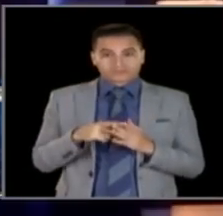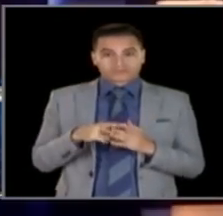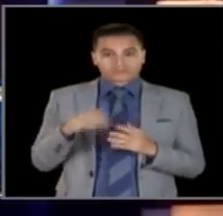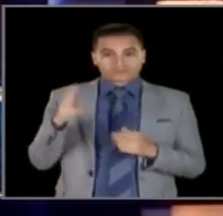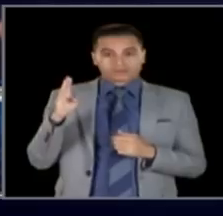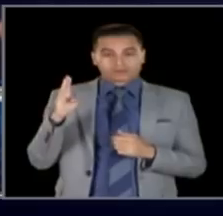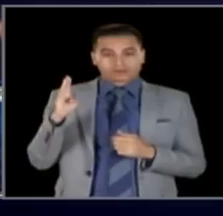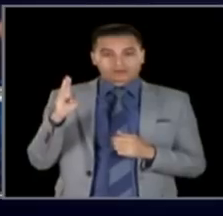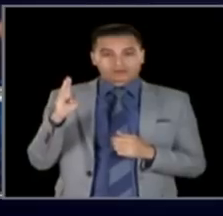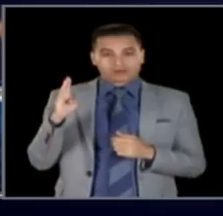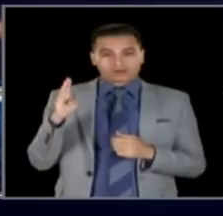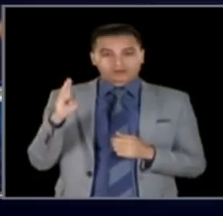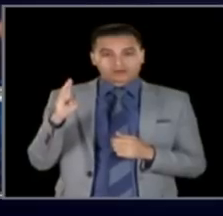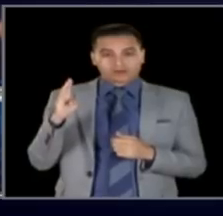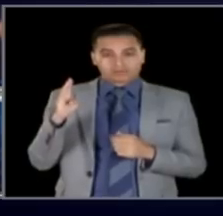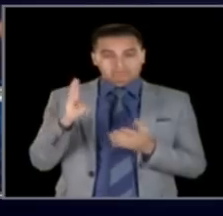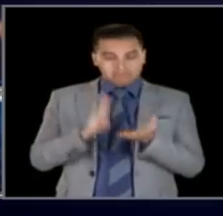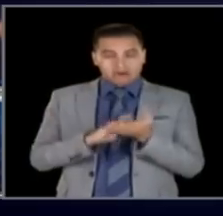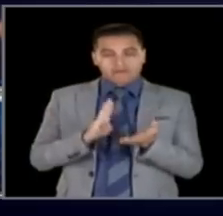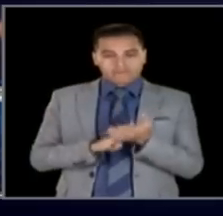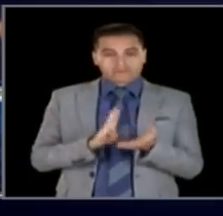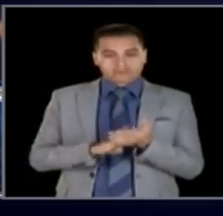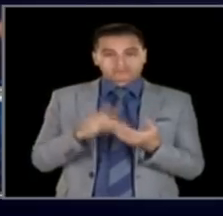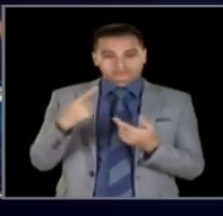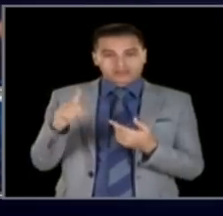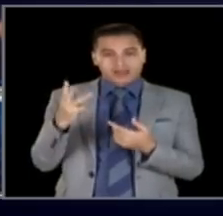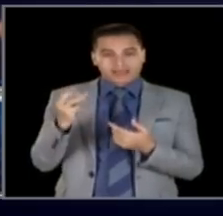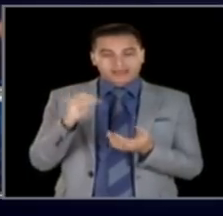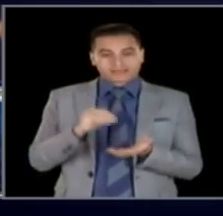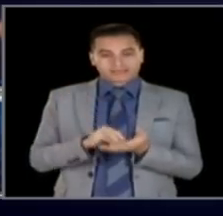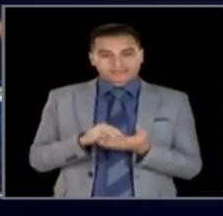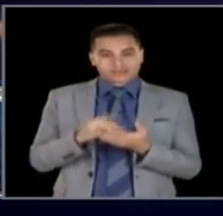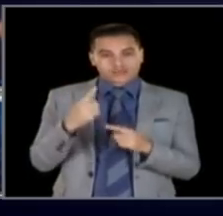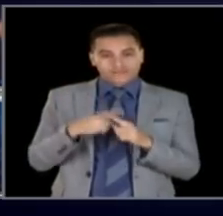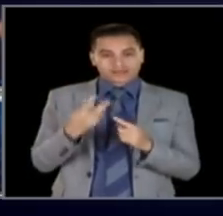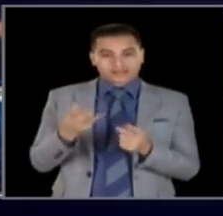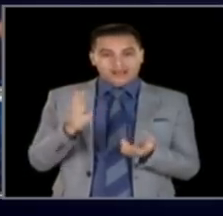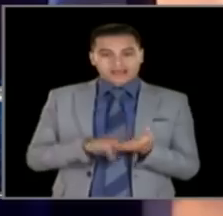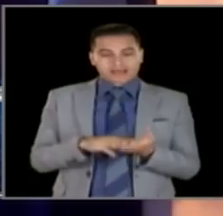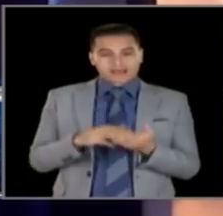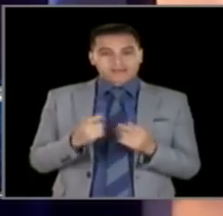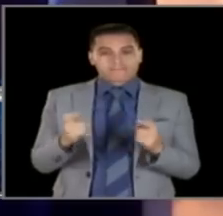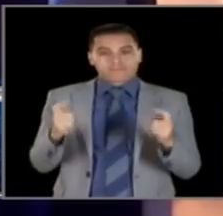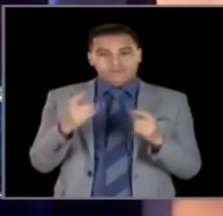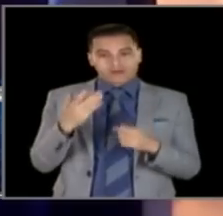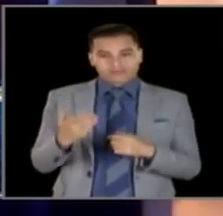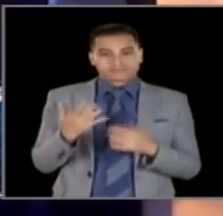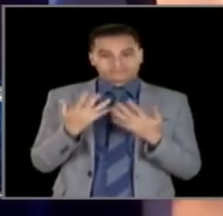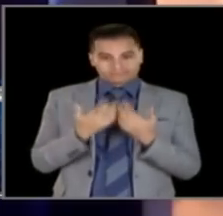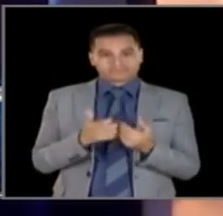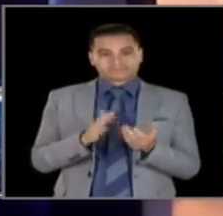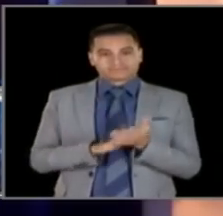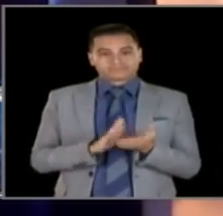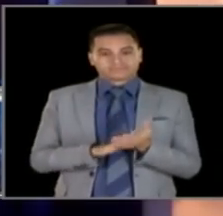كوفي كوتشا. موجة نيازي، برافو عليكي، ألف مبروك. 30 نقطة وثلاث نقاط المباراة. إجابة